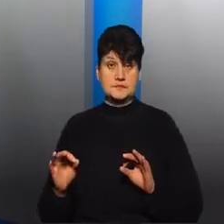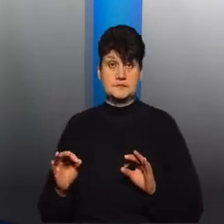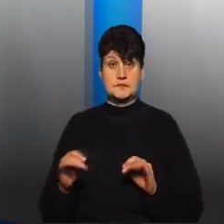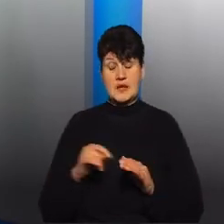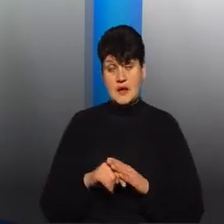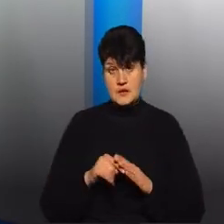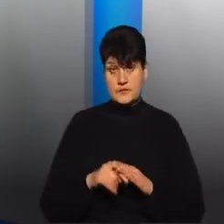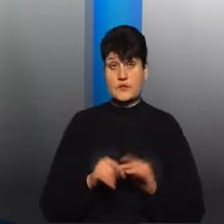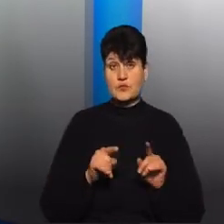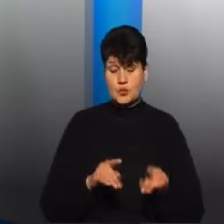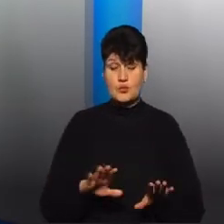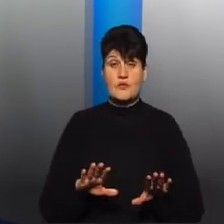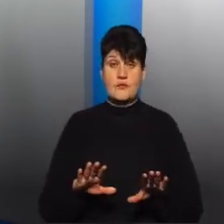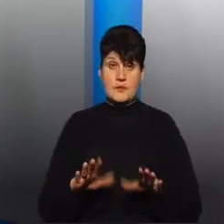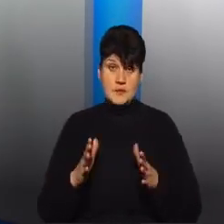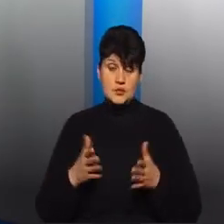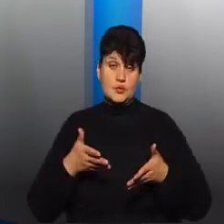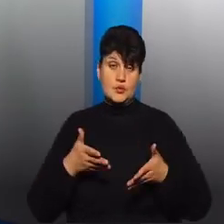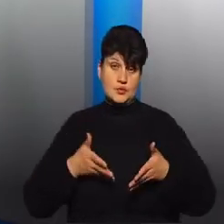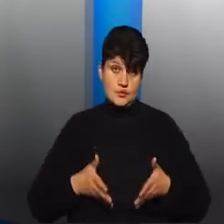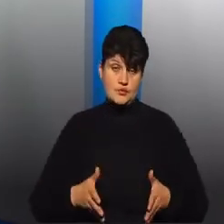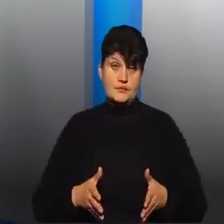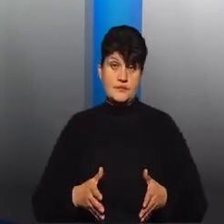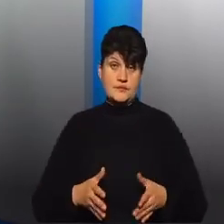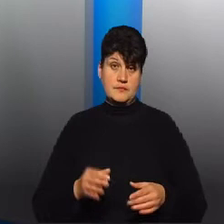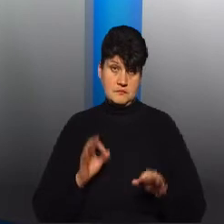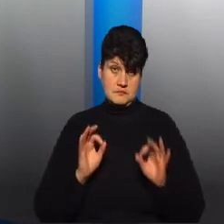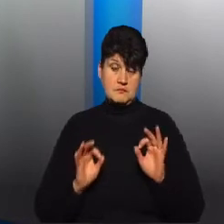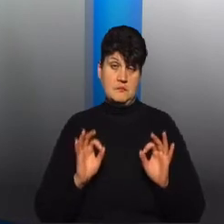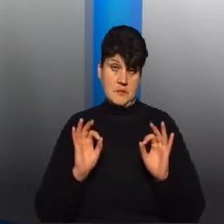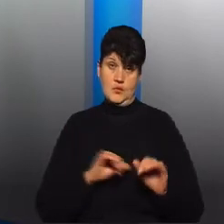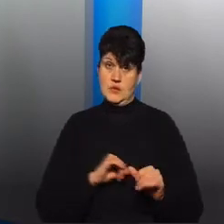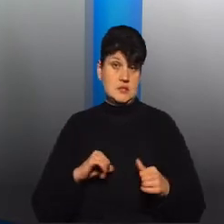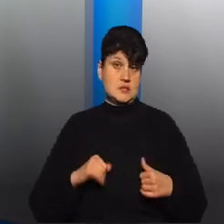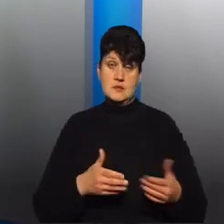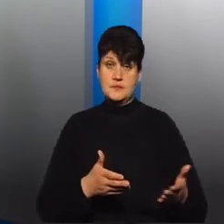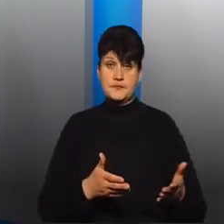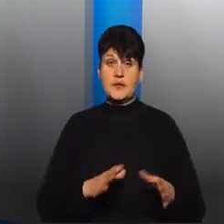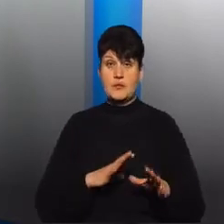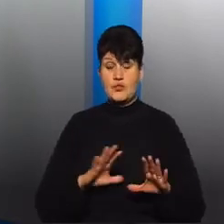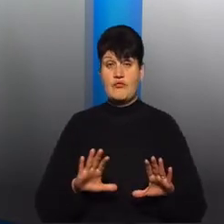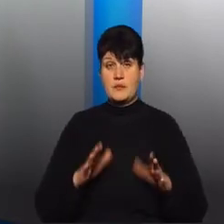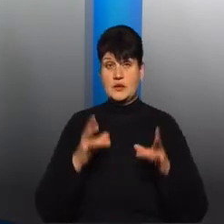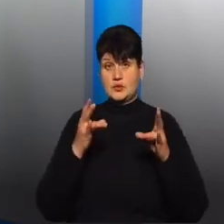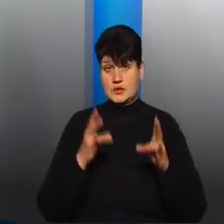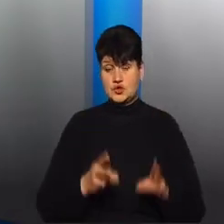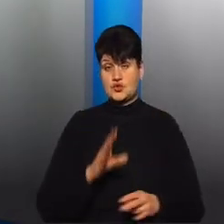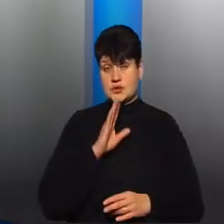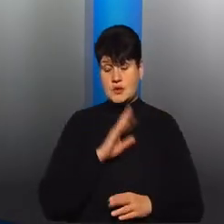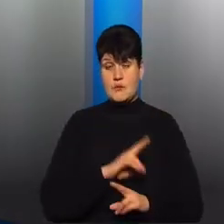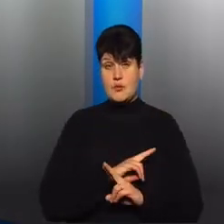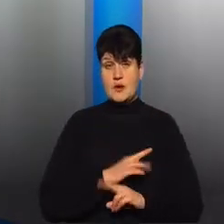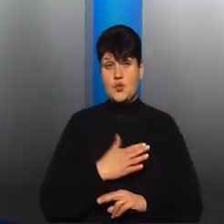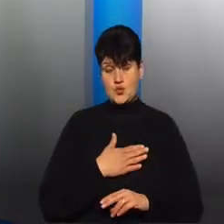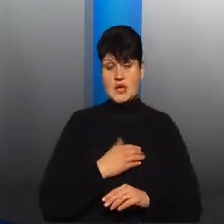випадку роділля народжувала через природні родові шляхи. Так, да, був випадок трагічний, що померла жінка в нас від ковід, і